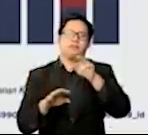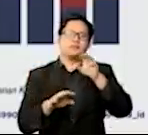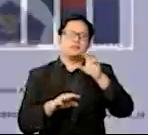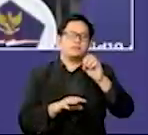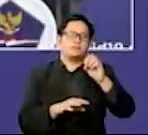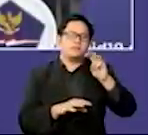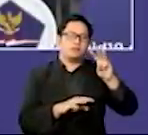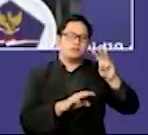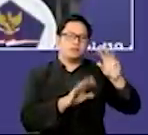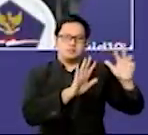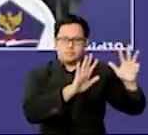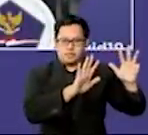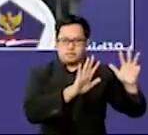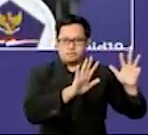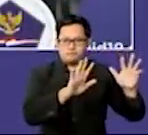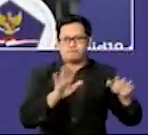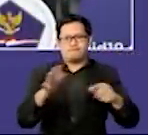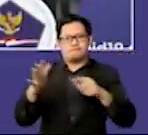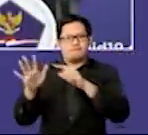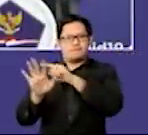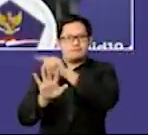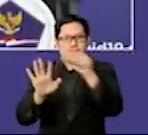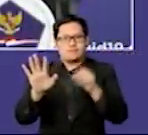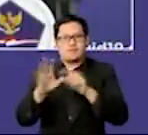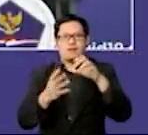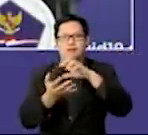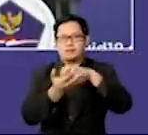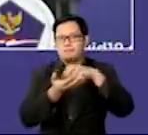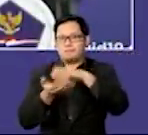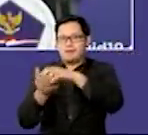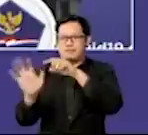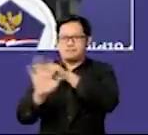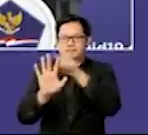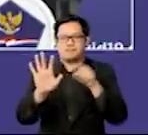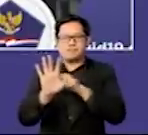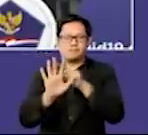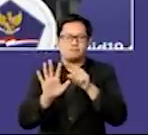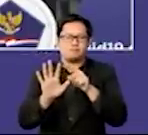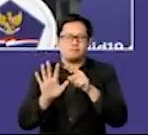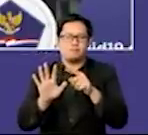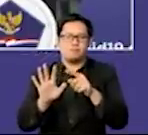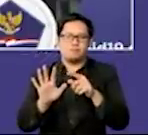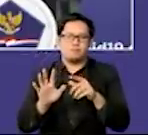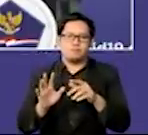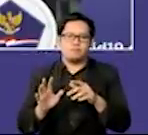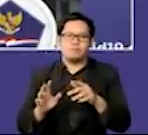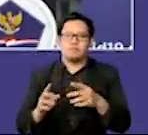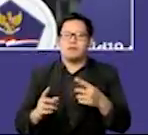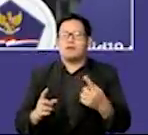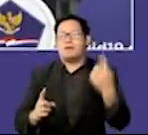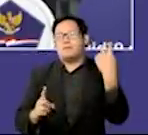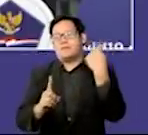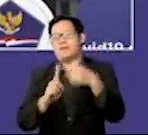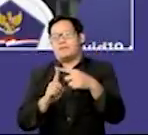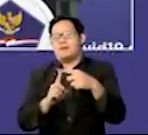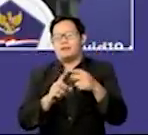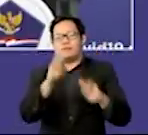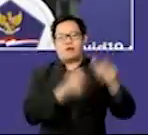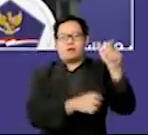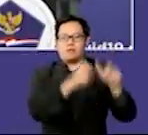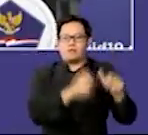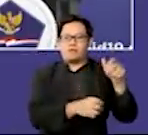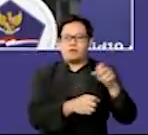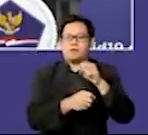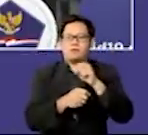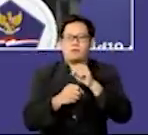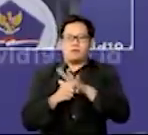lima daerah tersebut berkontribusi cukup besar kepada jumlah kasus positif